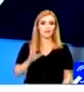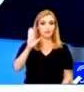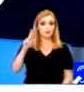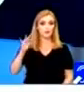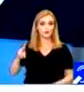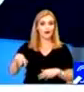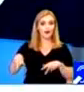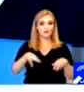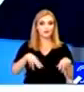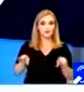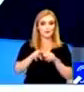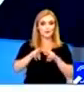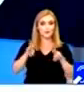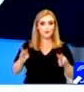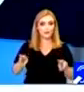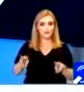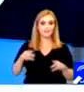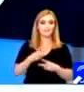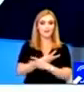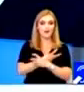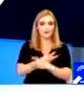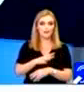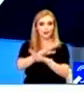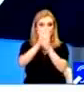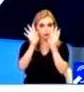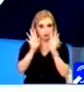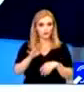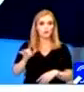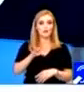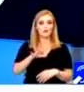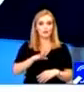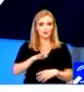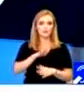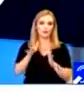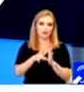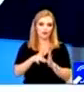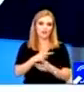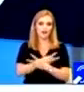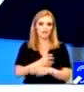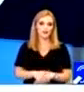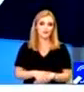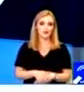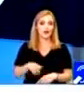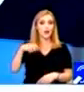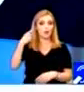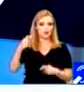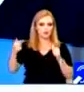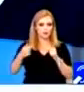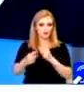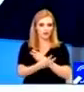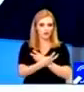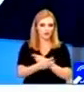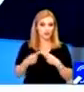Vladimir Putin a dansat cu ministrul austriac de externe la nunta acesteia, care a avut loc într-o regiune din sudul Austriei. Politicienii din opoziția